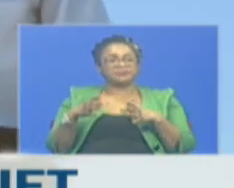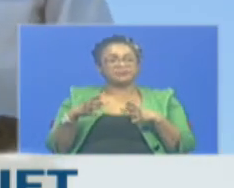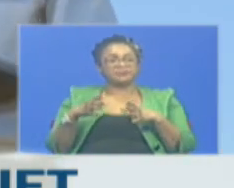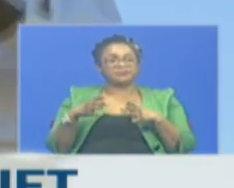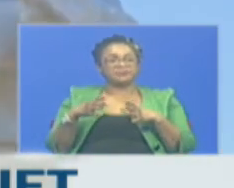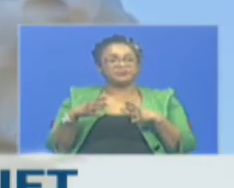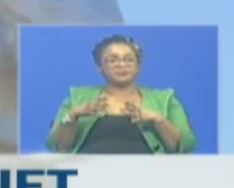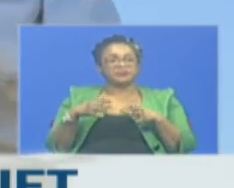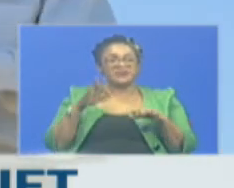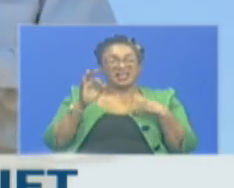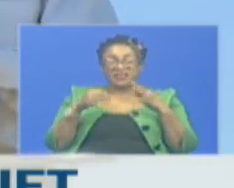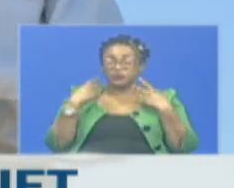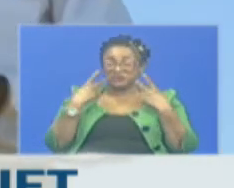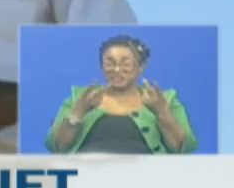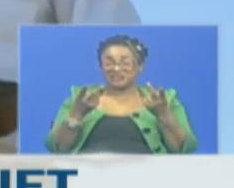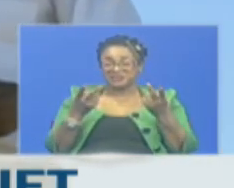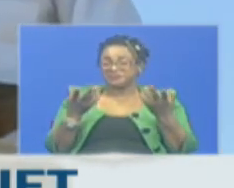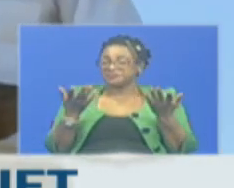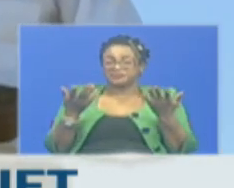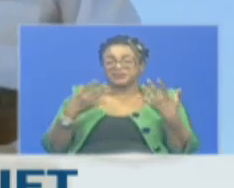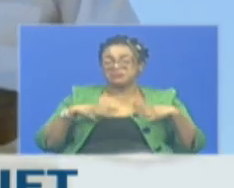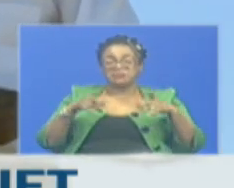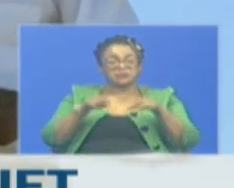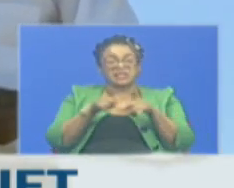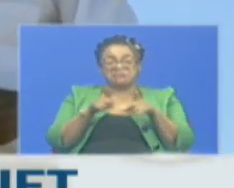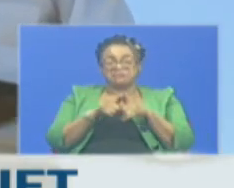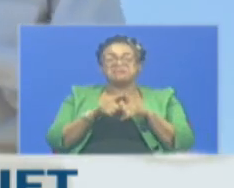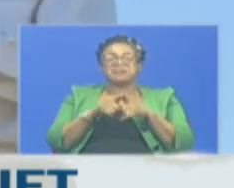Na ukiangalia watu kama hawa ndio